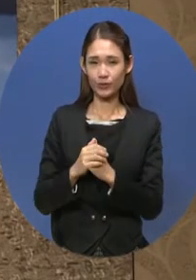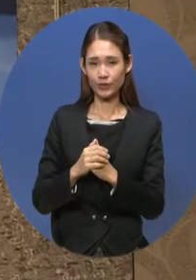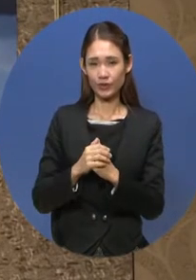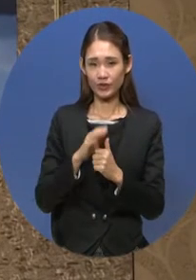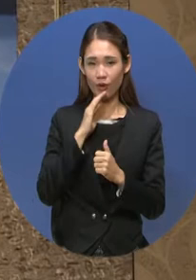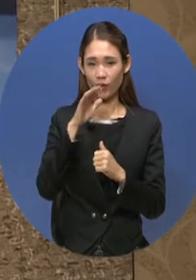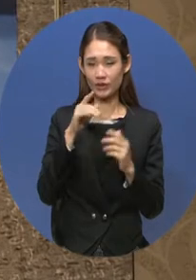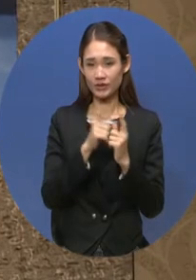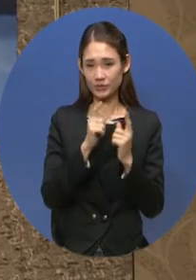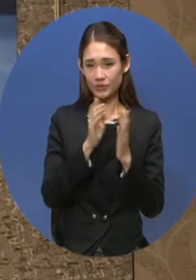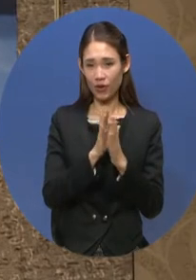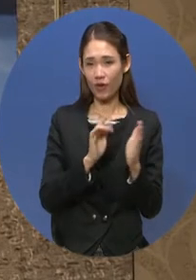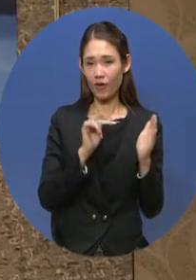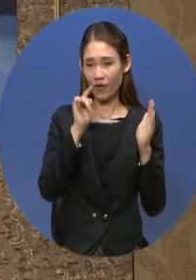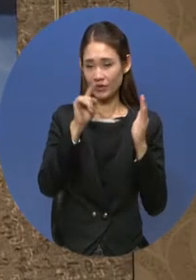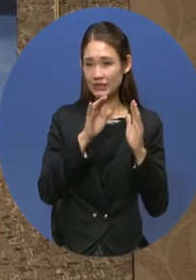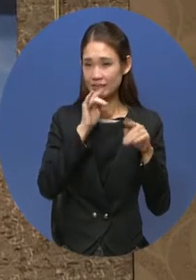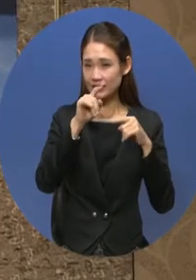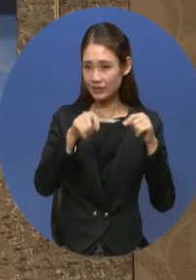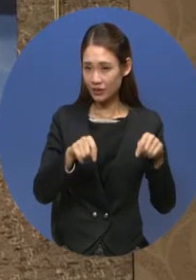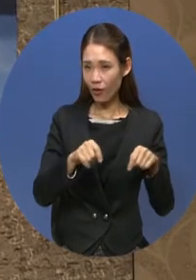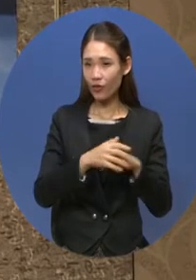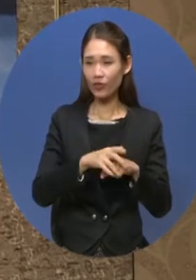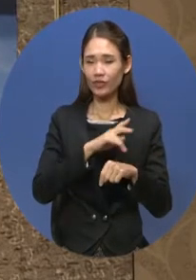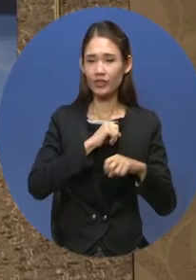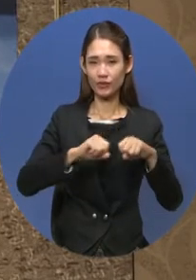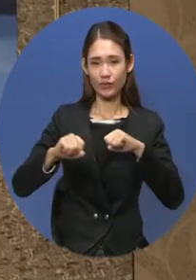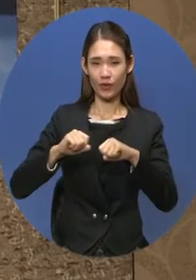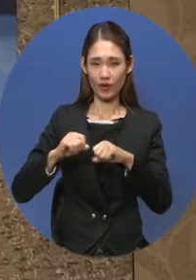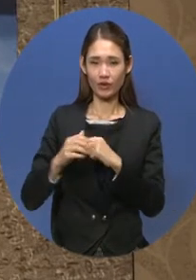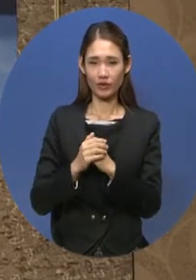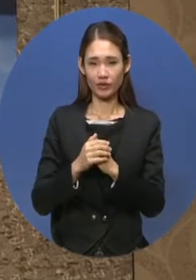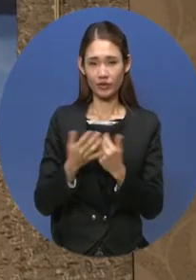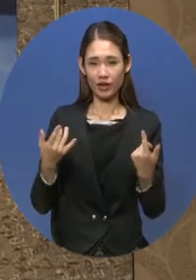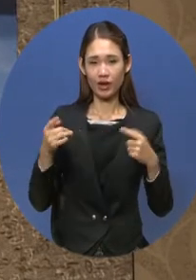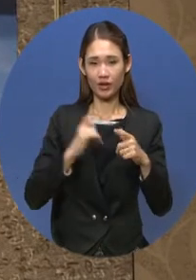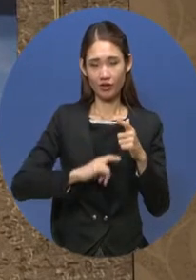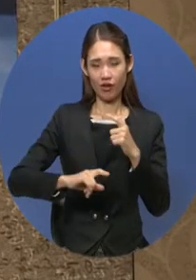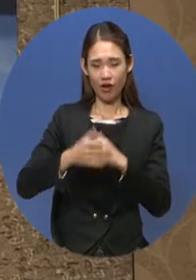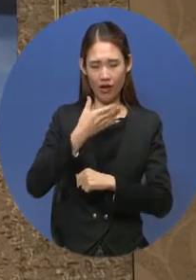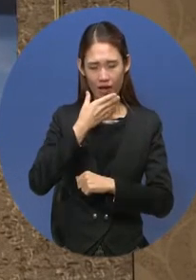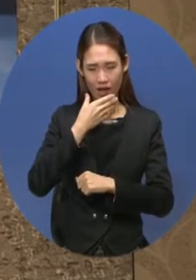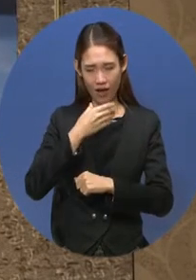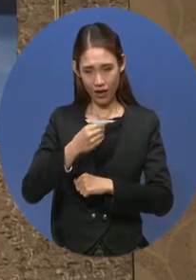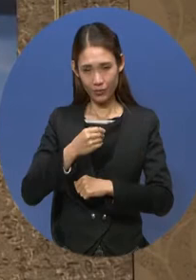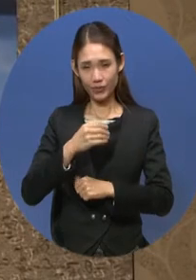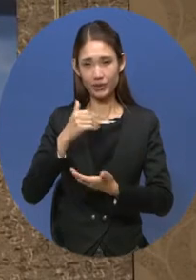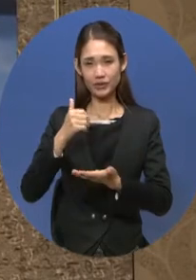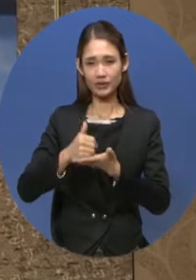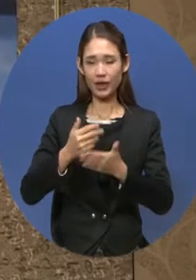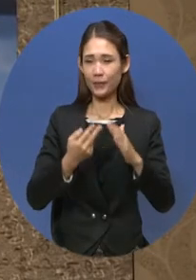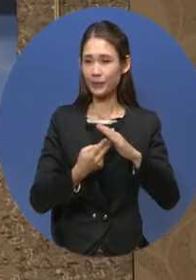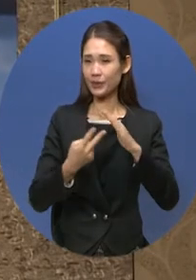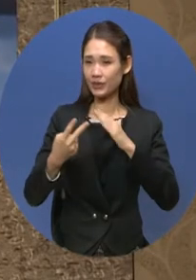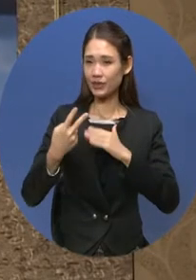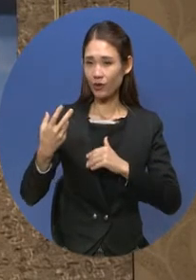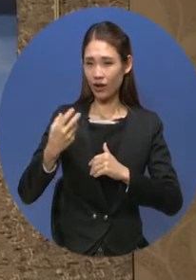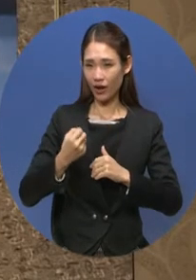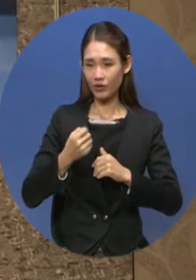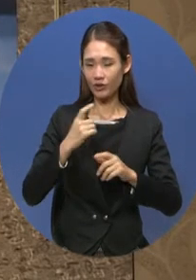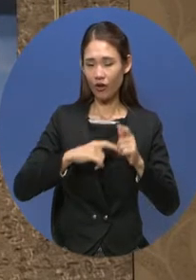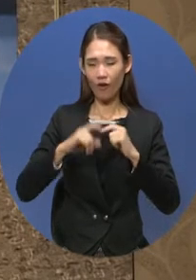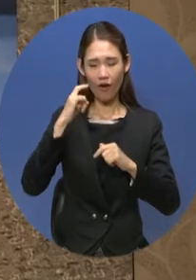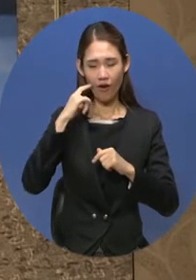가서 직접 실천하는 실천의 의정, 네. 또 도민이 더 행복한 행복의 의정을 비전으로 예. 도민과의